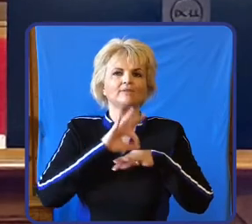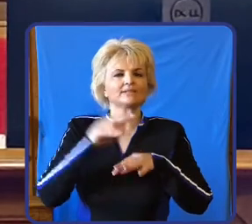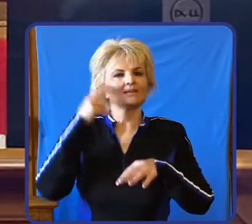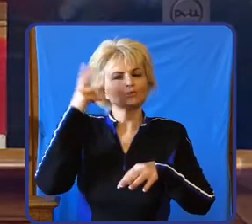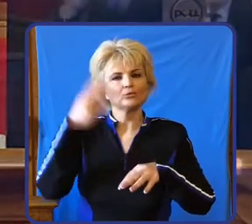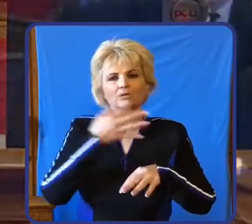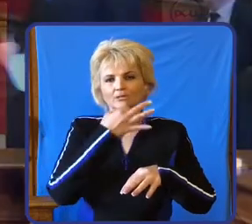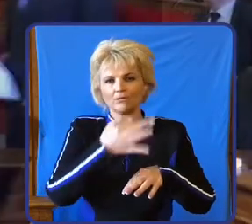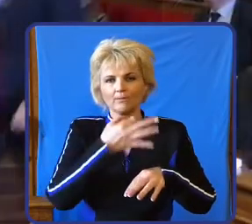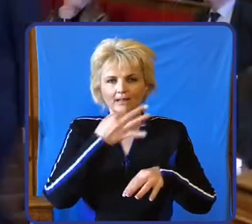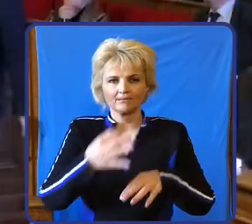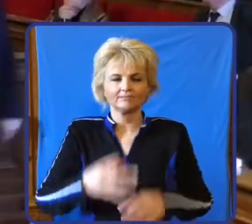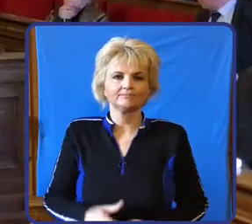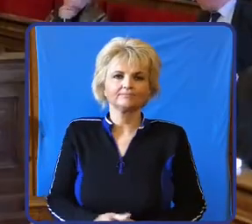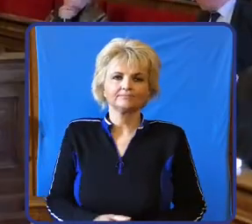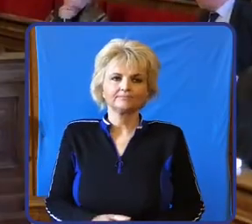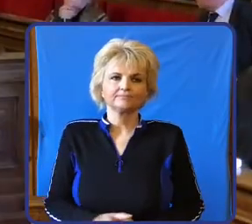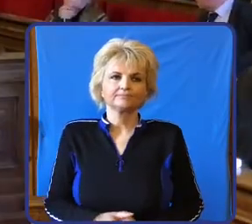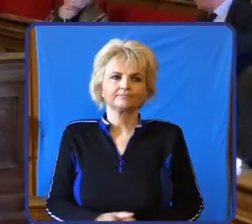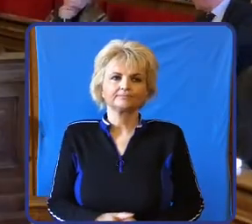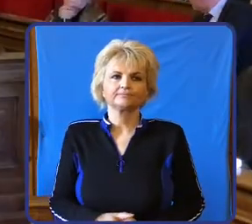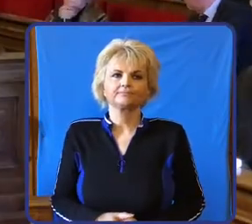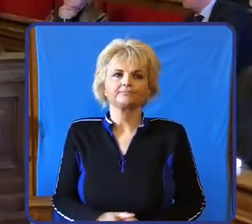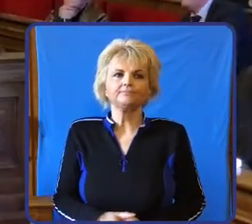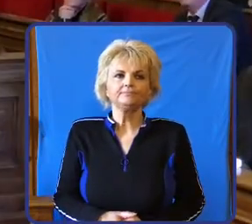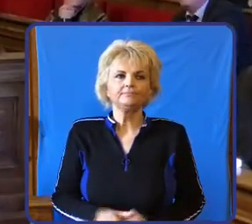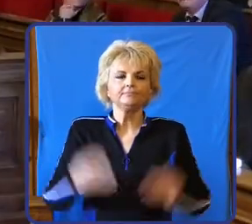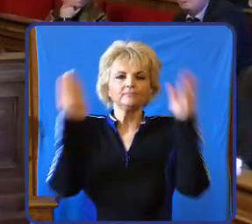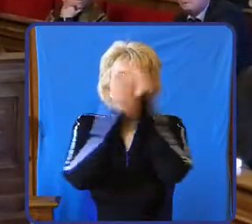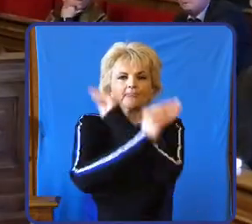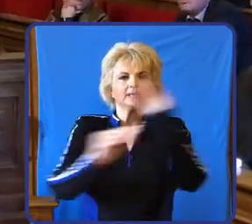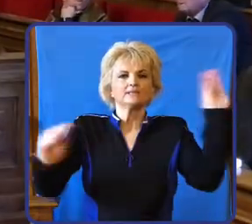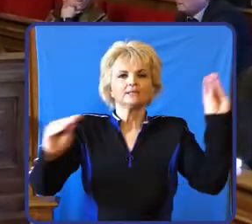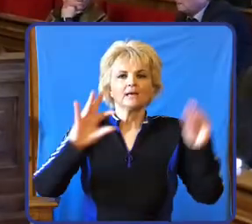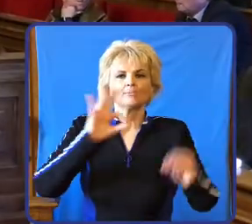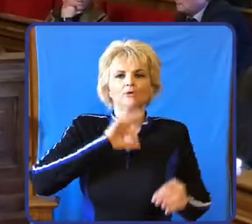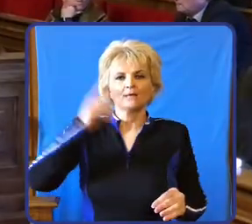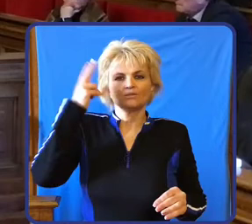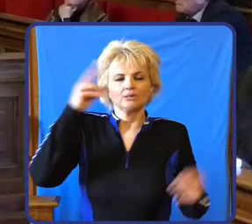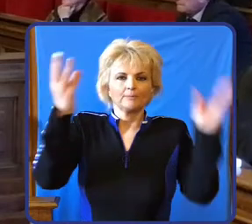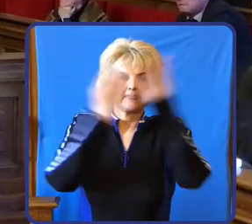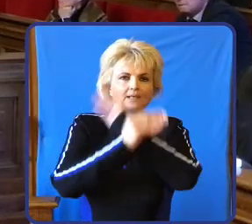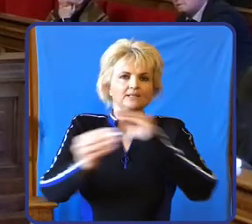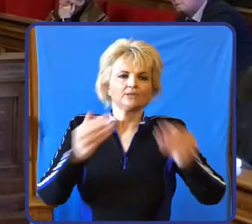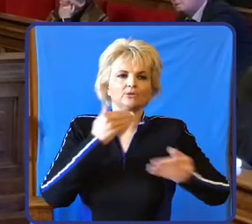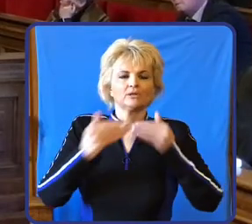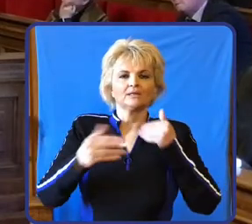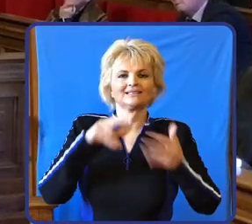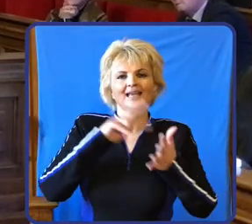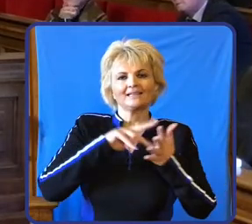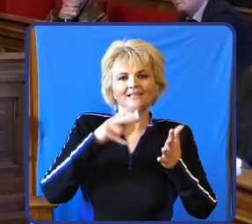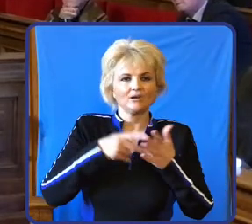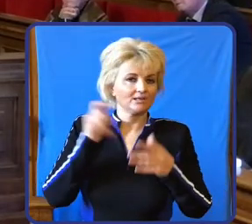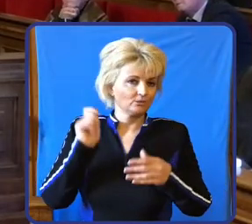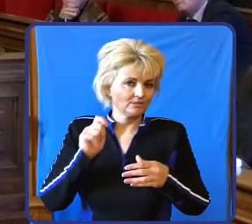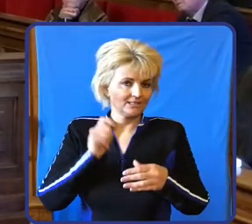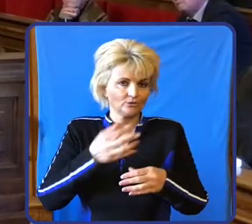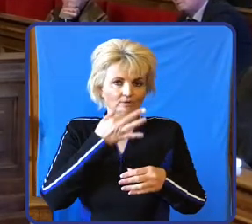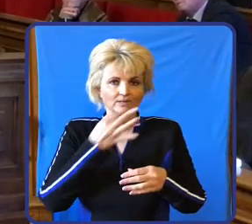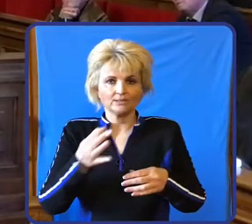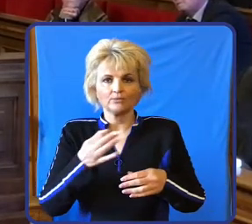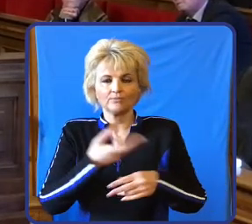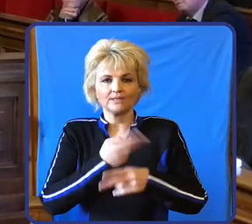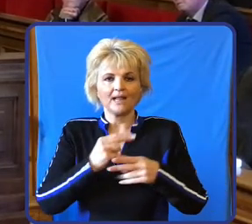meg a szóbeli terjesztését. Tisztelt polgármester, tisztelt közgyűlés, lényegében egy technikai jellegű döntésről van szó.